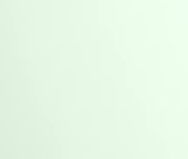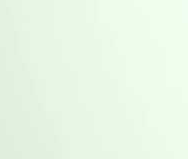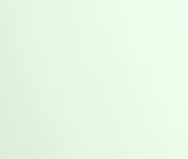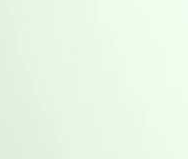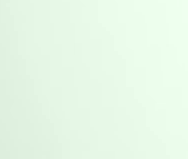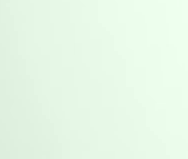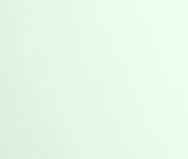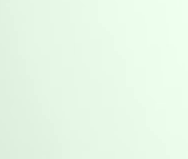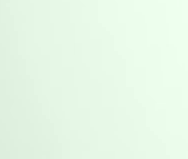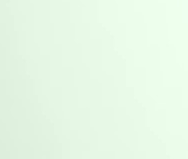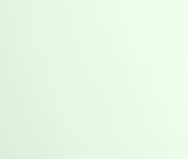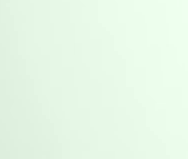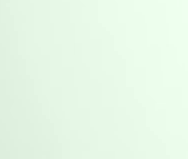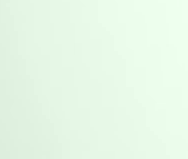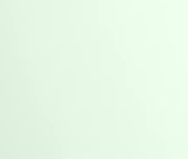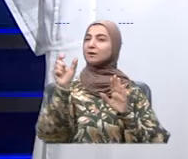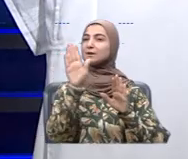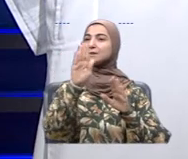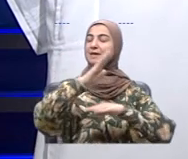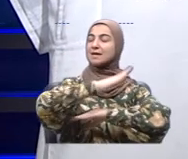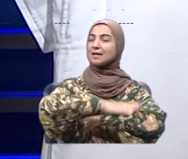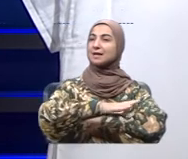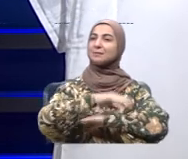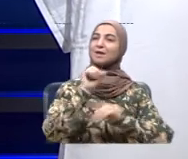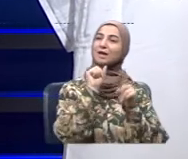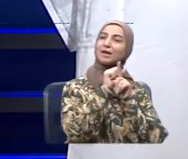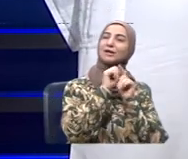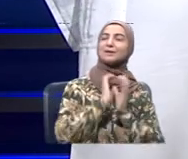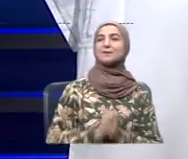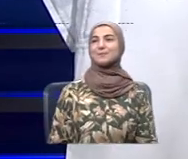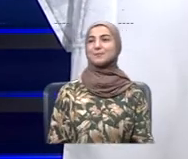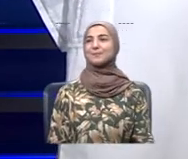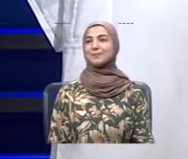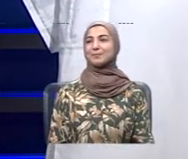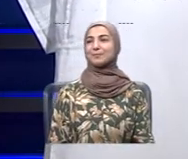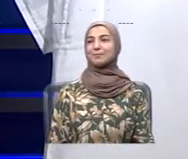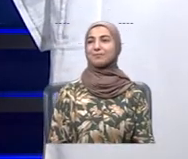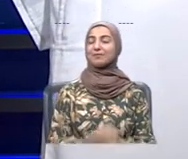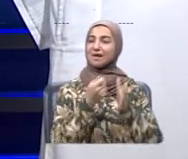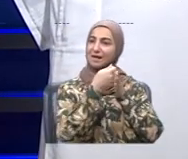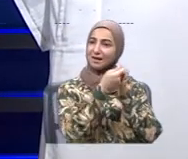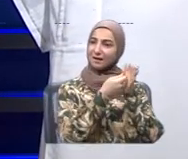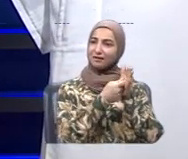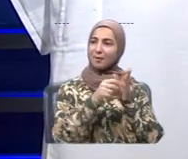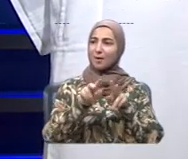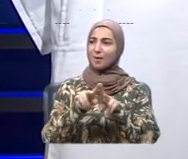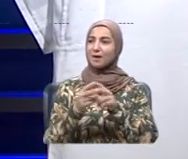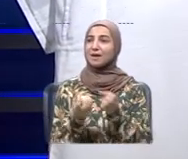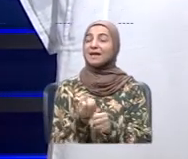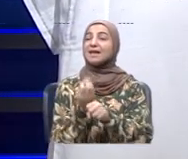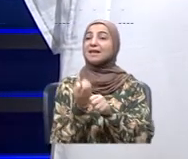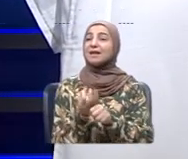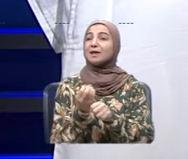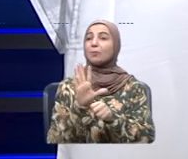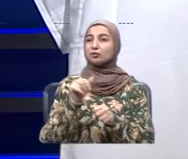الكتابي للنص والجنس الأدبي. نحن أمام أنماط كتابية كثيرة، أمام